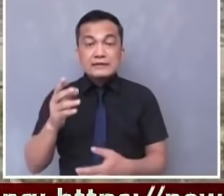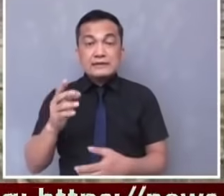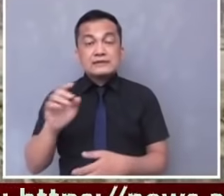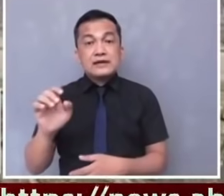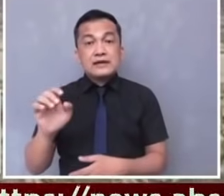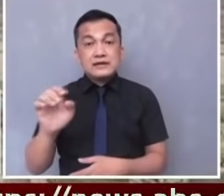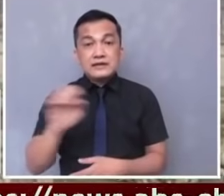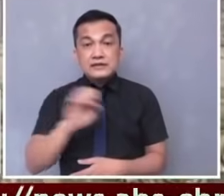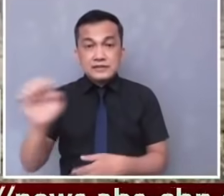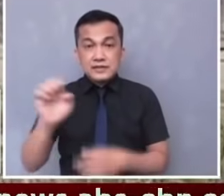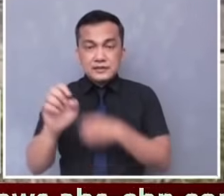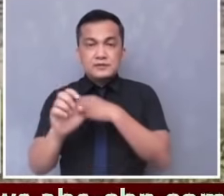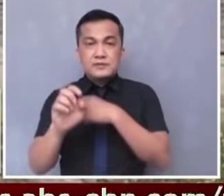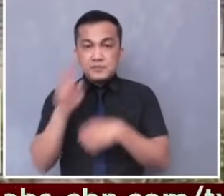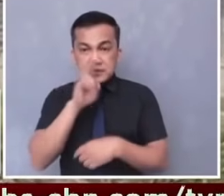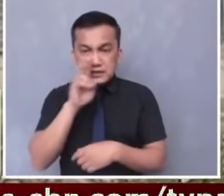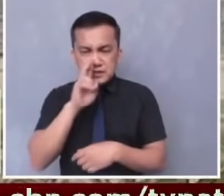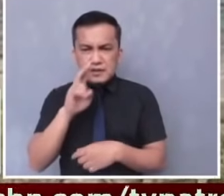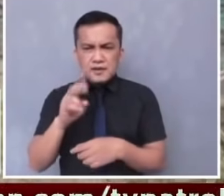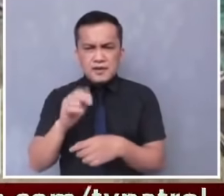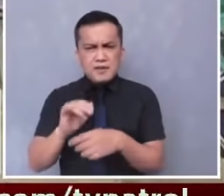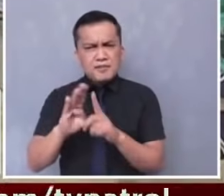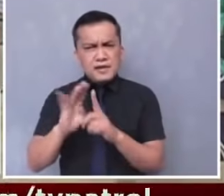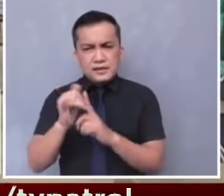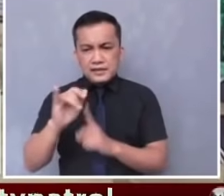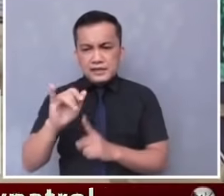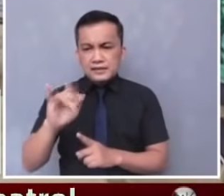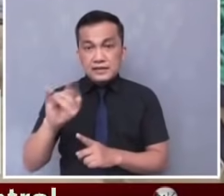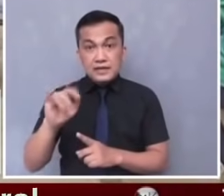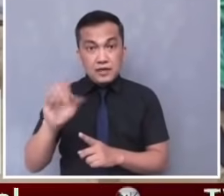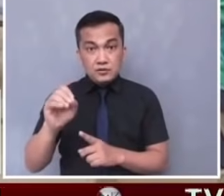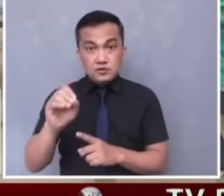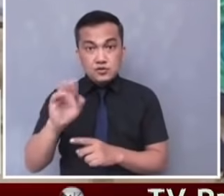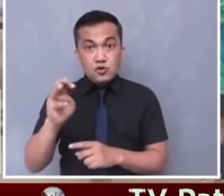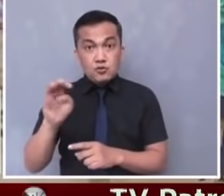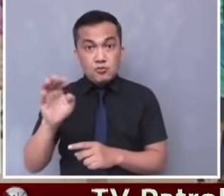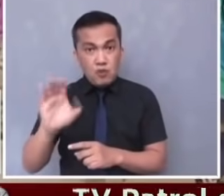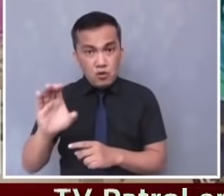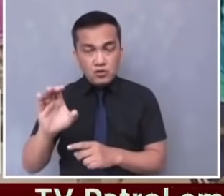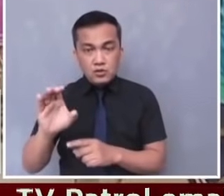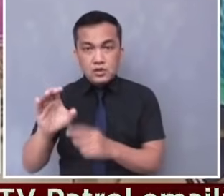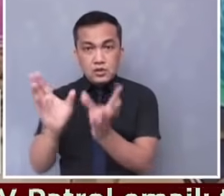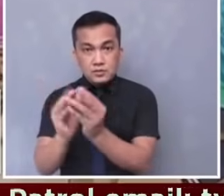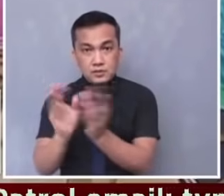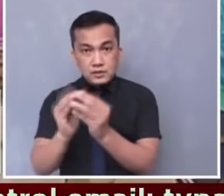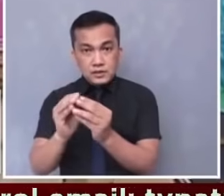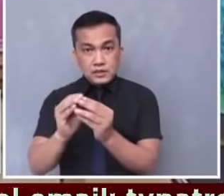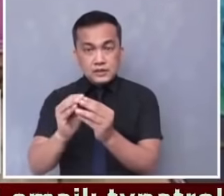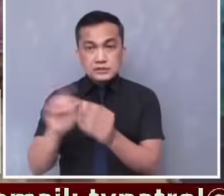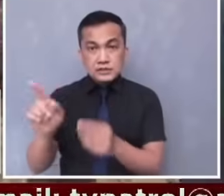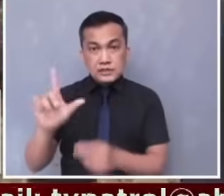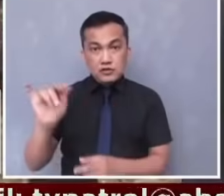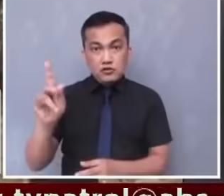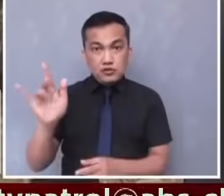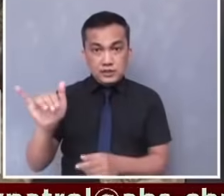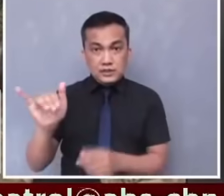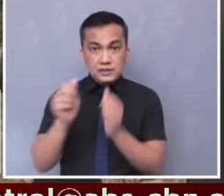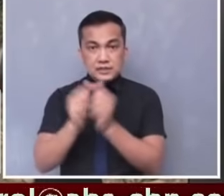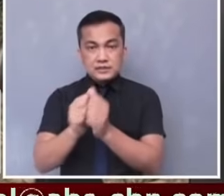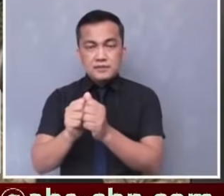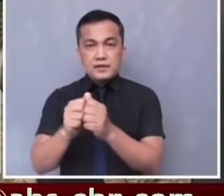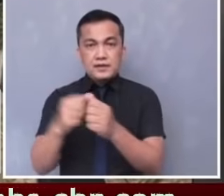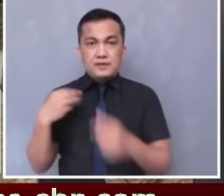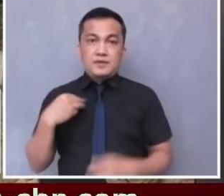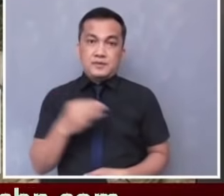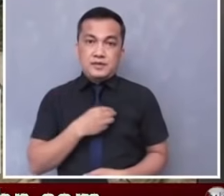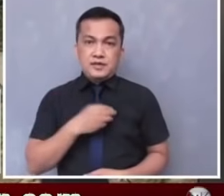Lake Danau sa Ormoc City ngayong araw. Nagkaroon ng pagpupulong si Caliodi kasama ang mga kasapi ng urban